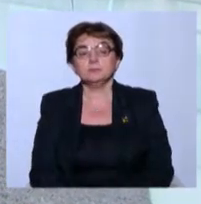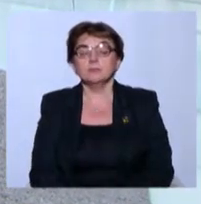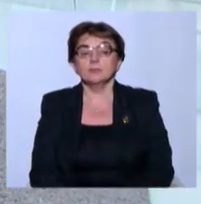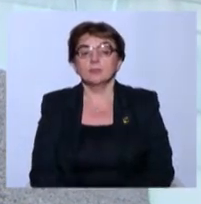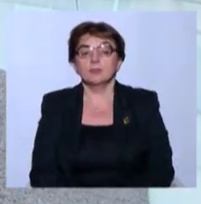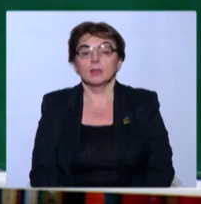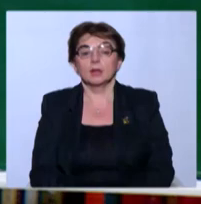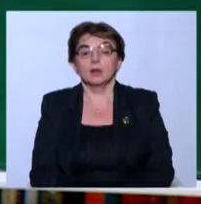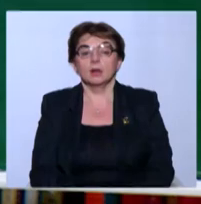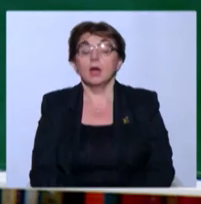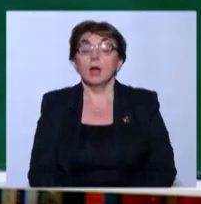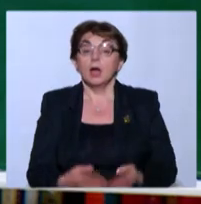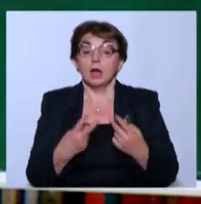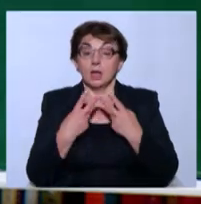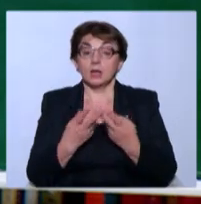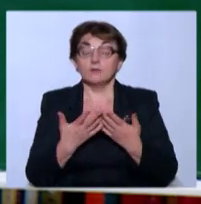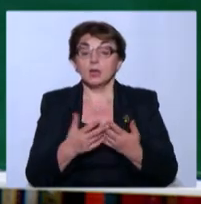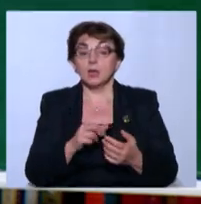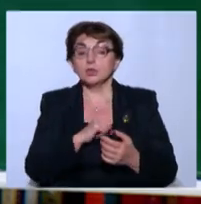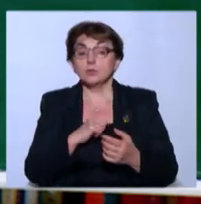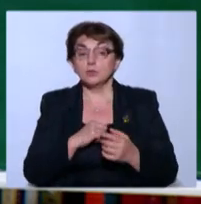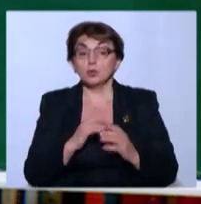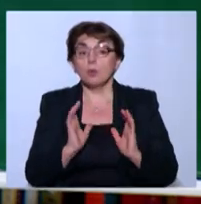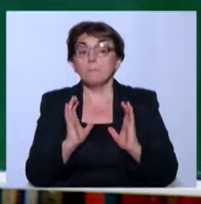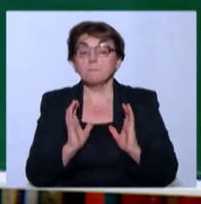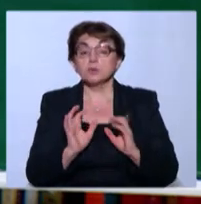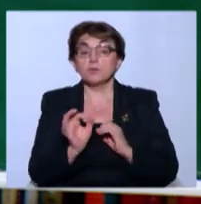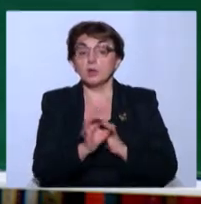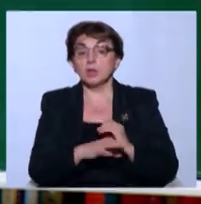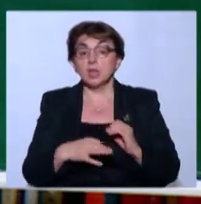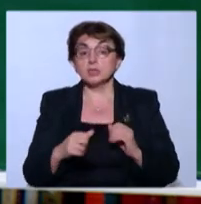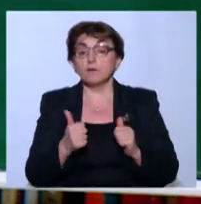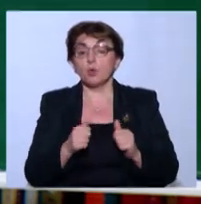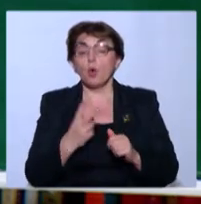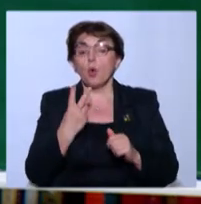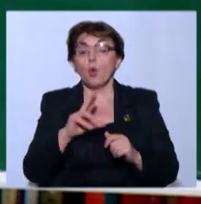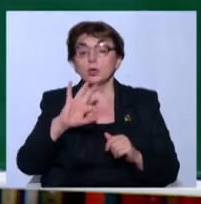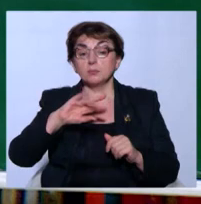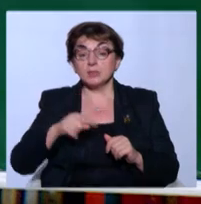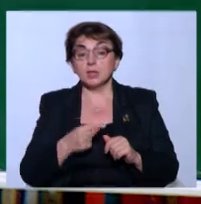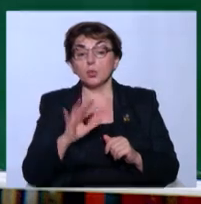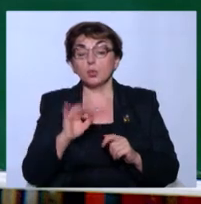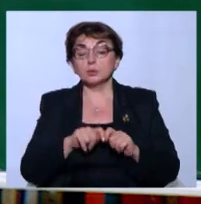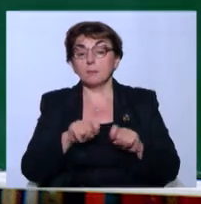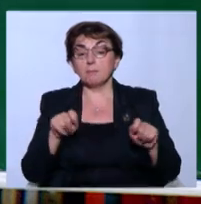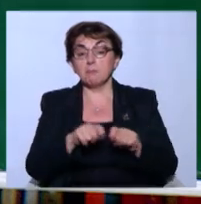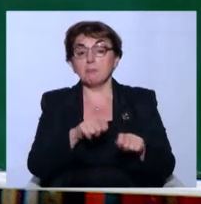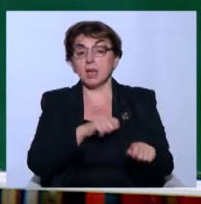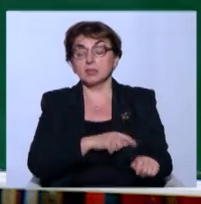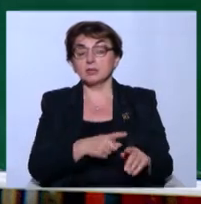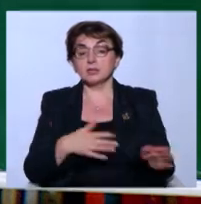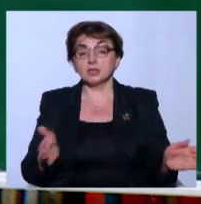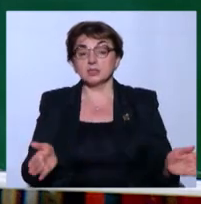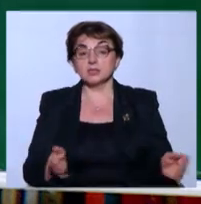როგორი აგებულება აქვს წვრილ ნაწლავს. იგი დაახლოებით 2.5 მეტრის